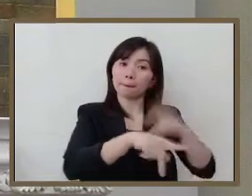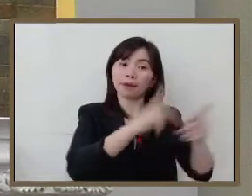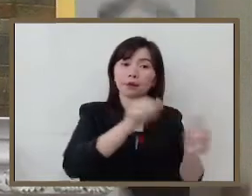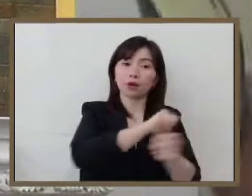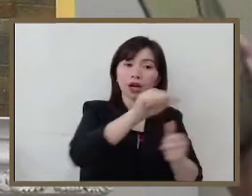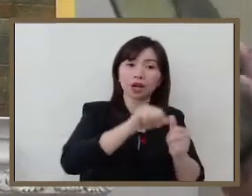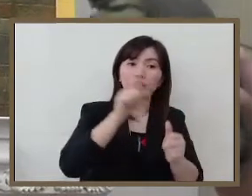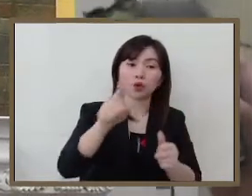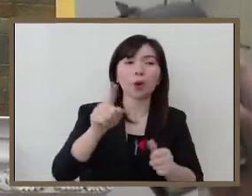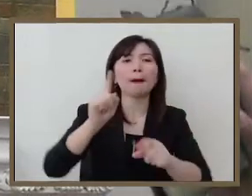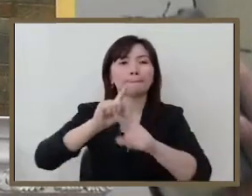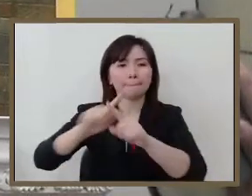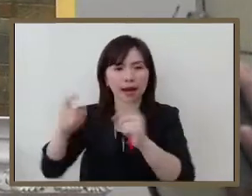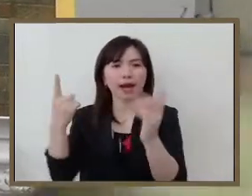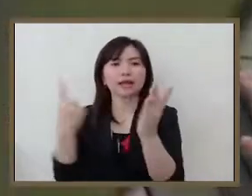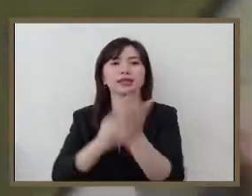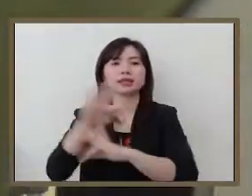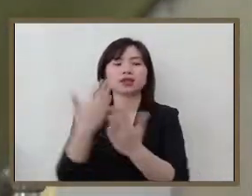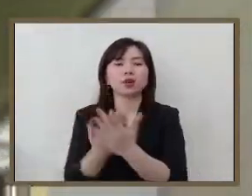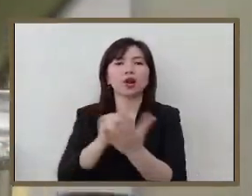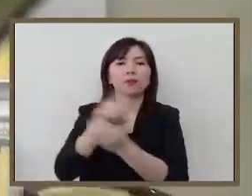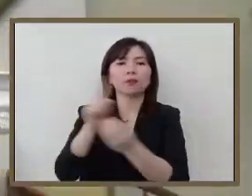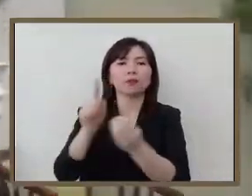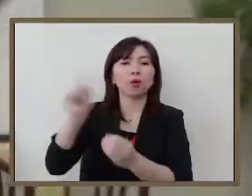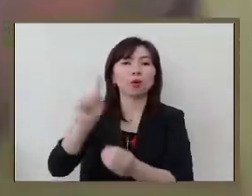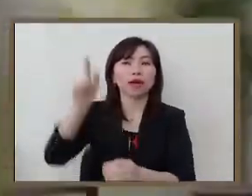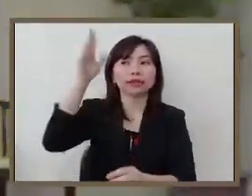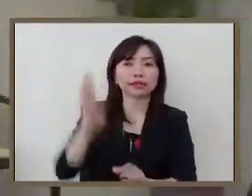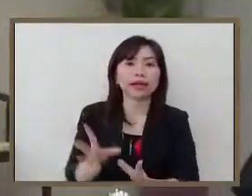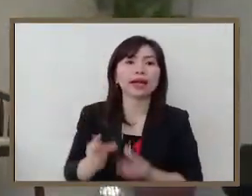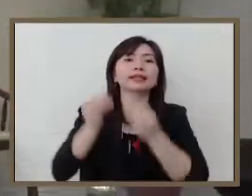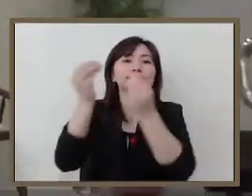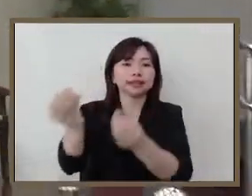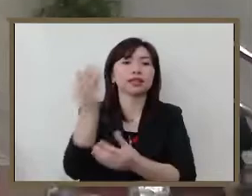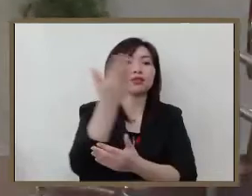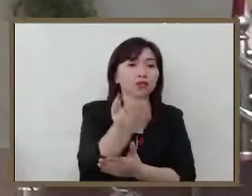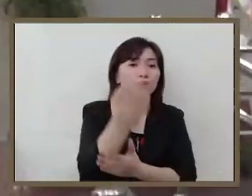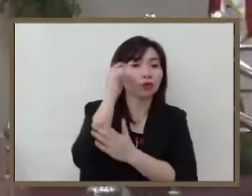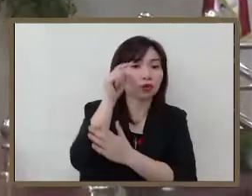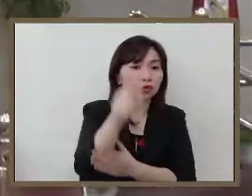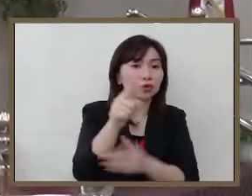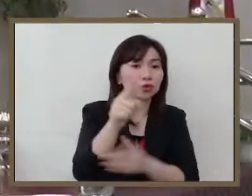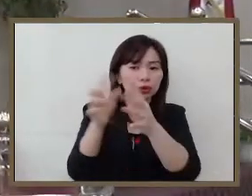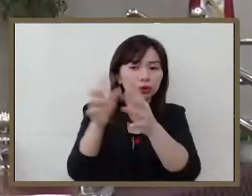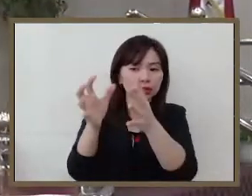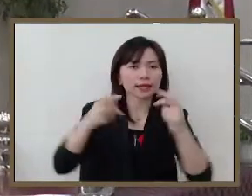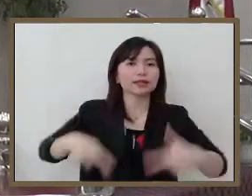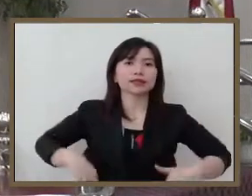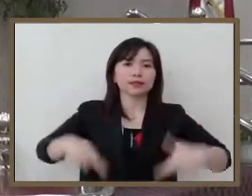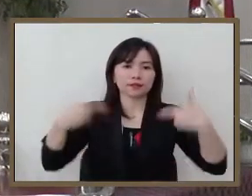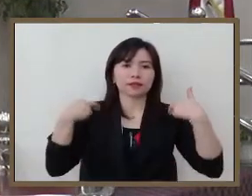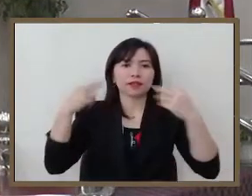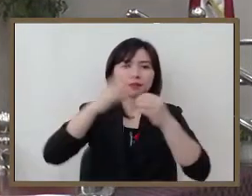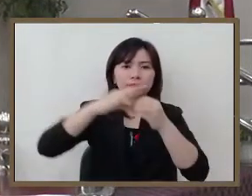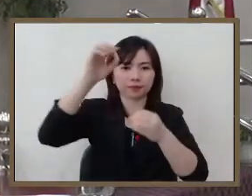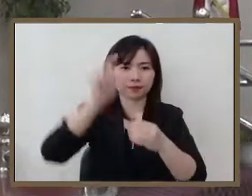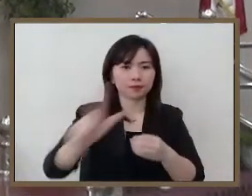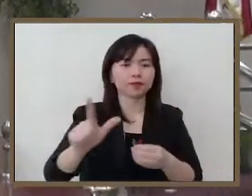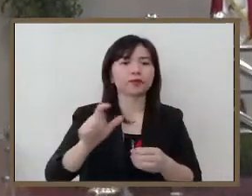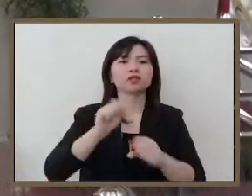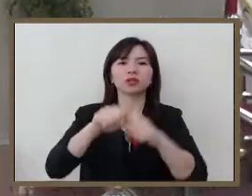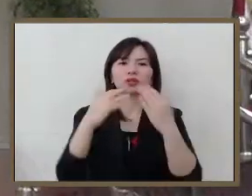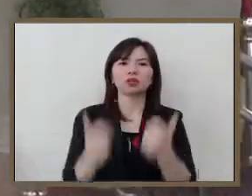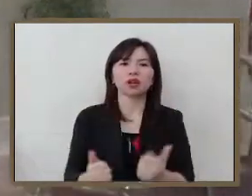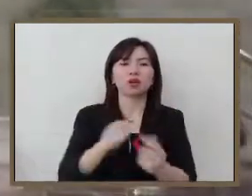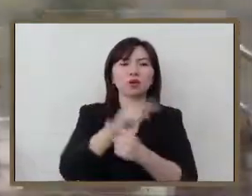will give you for you to be revived spiritually. Kaya nga ngayon, dinala ka ng Diyos dito,